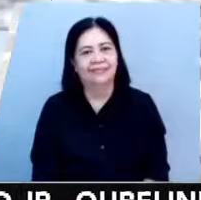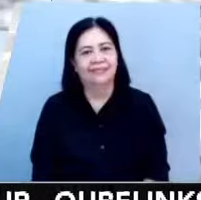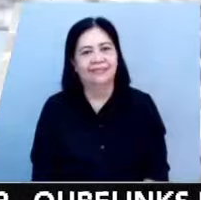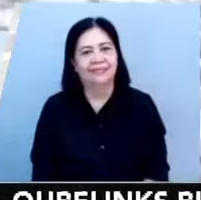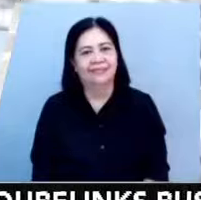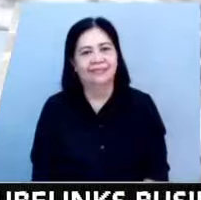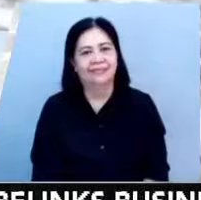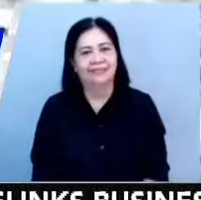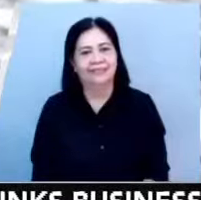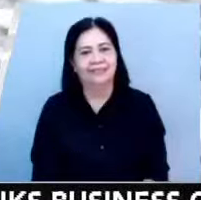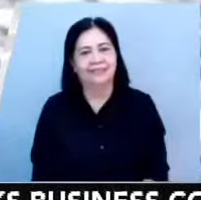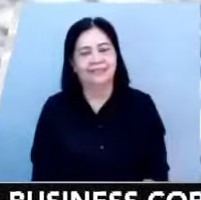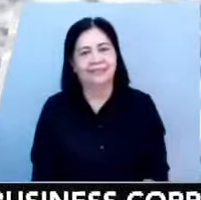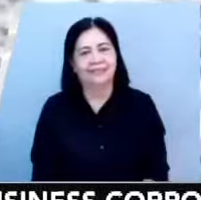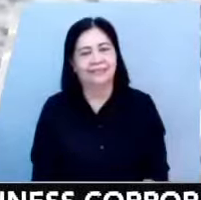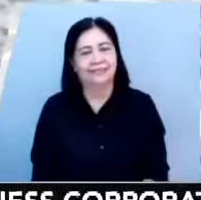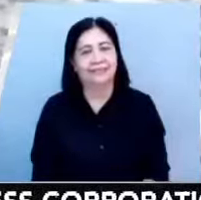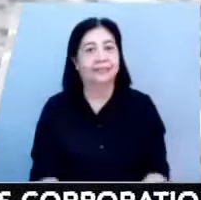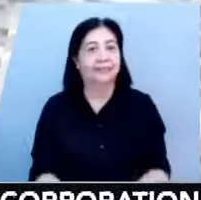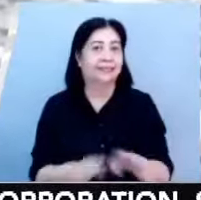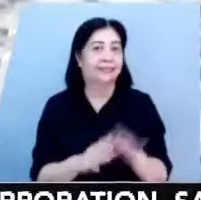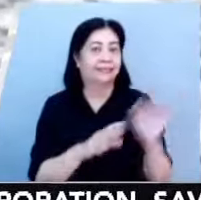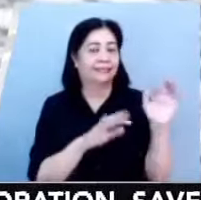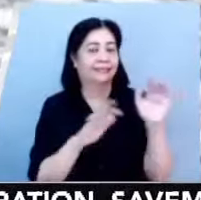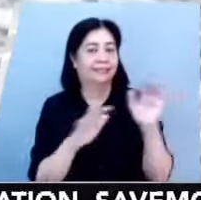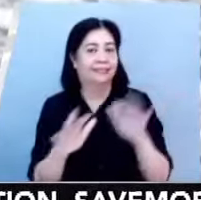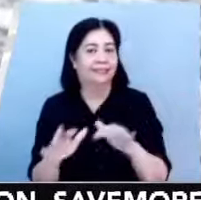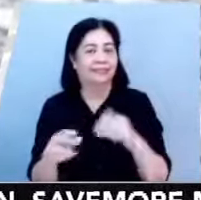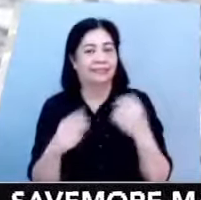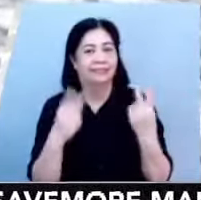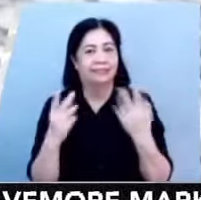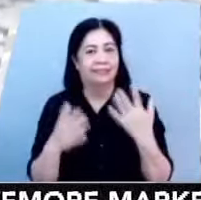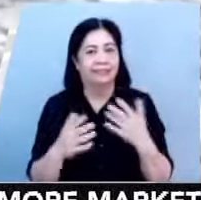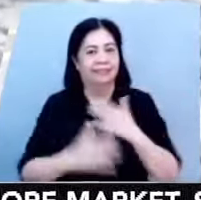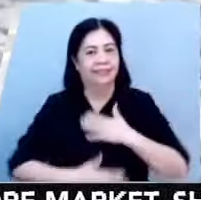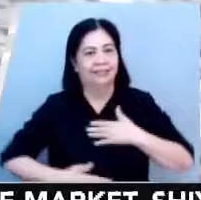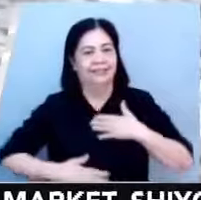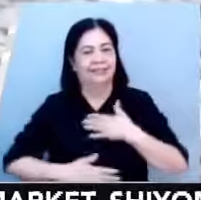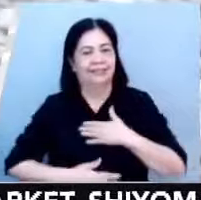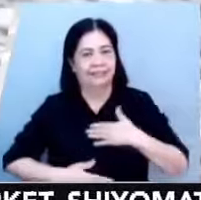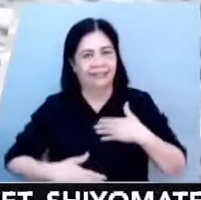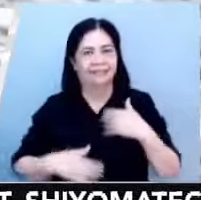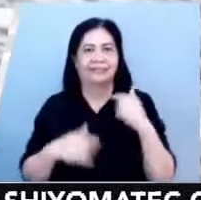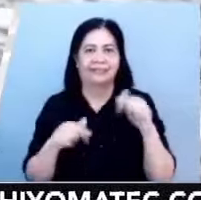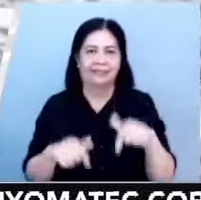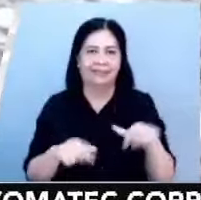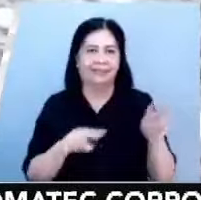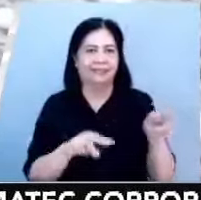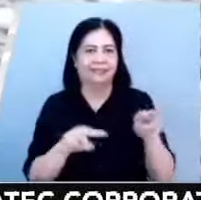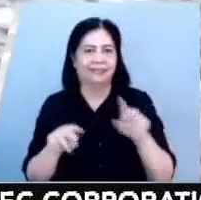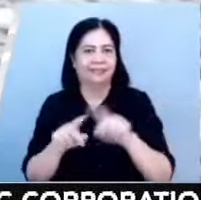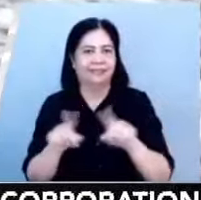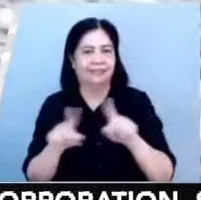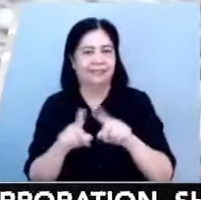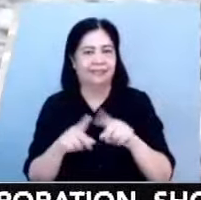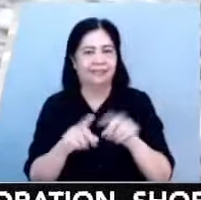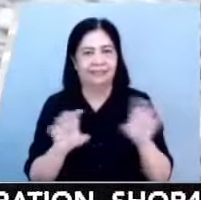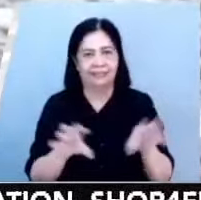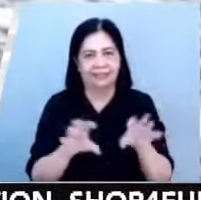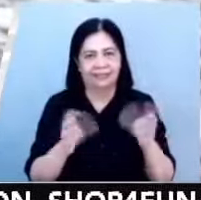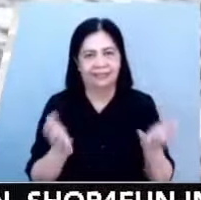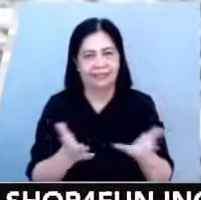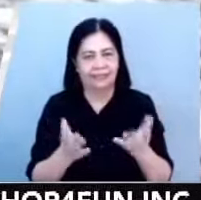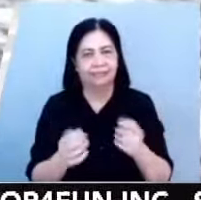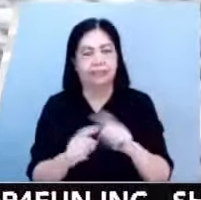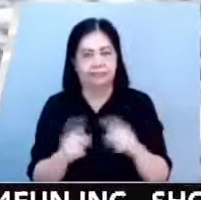Tina, kasabay ng pagdagsa ng mga turista habang nag-e-enjoy sa mga iba't ibang mga aktibidad, mahigpit naman